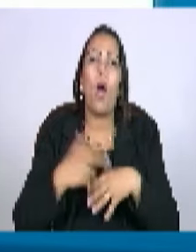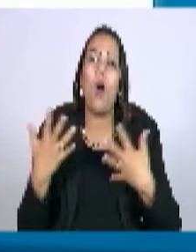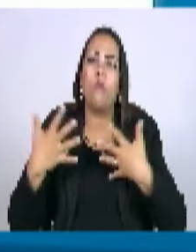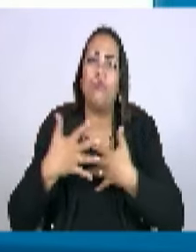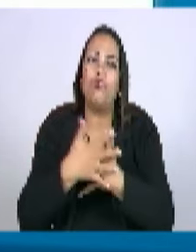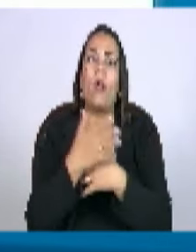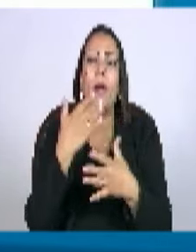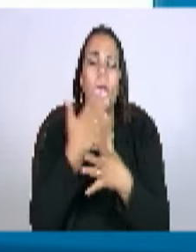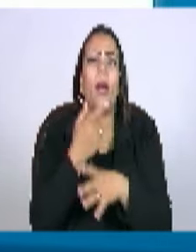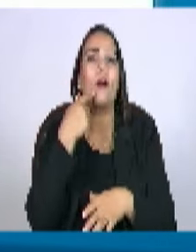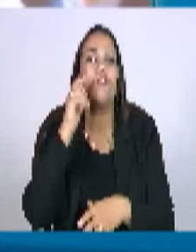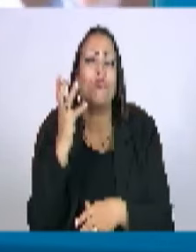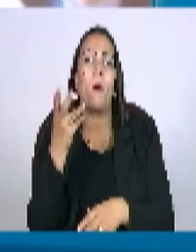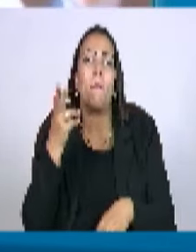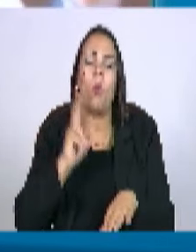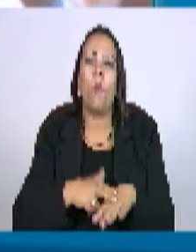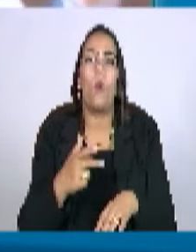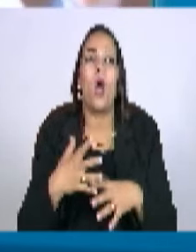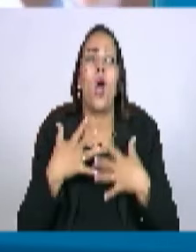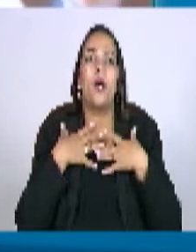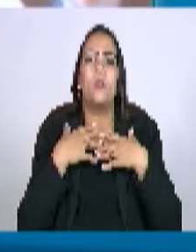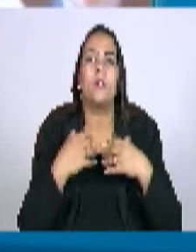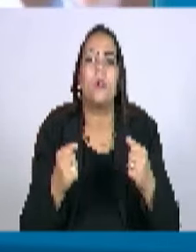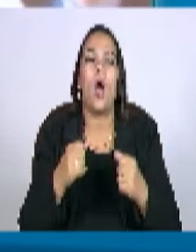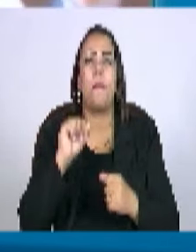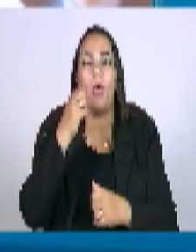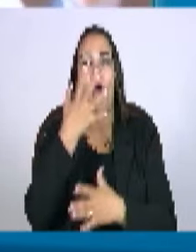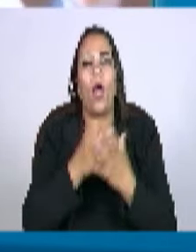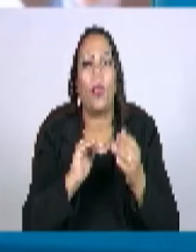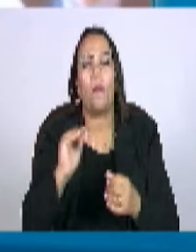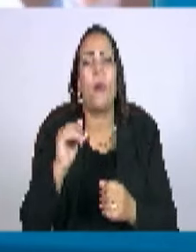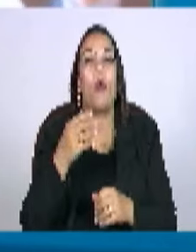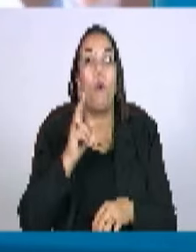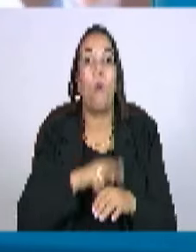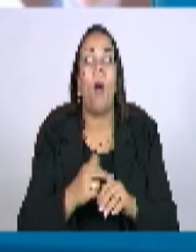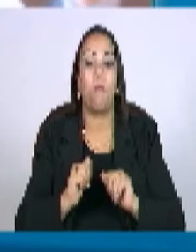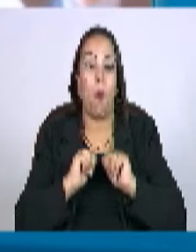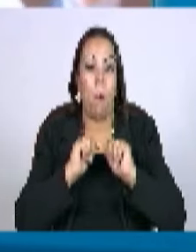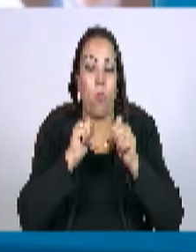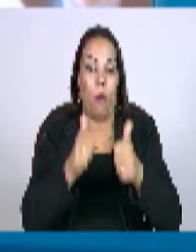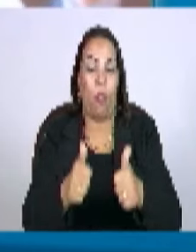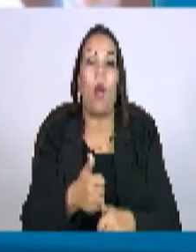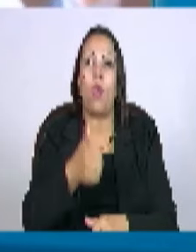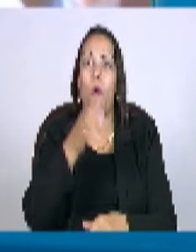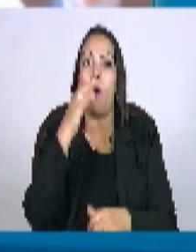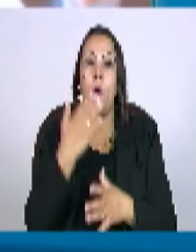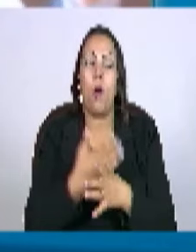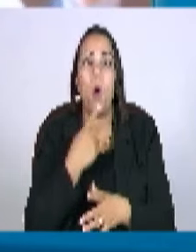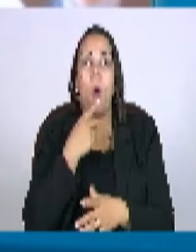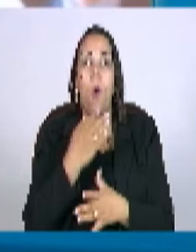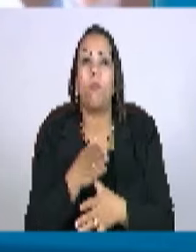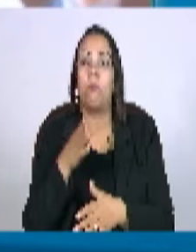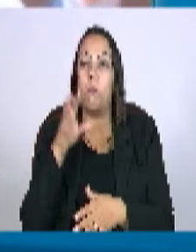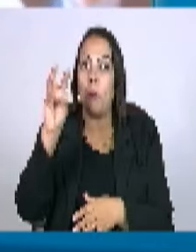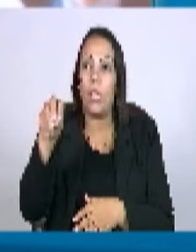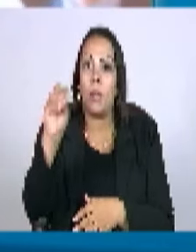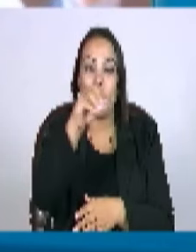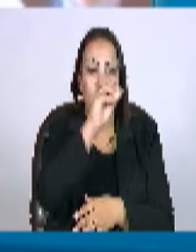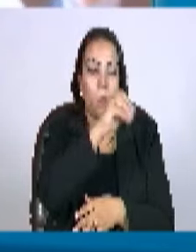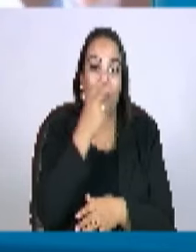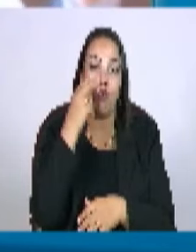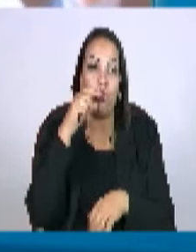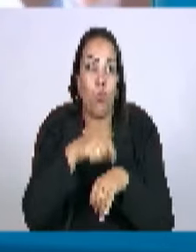الشباب ومساله الصحه الانجابيه والمبادرات كانت لطيفه جدا يعني انا كنت بعدي من مكان لمكان